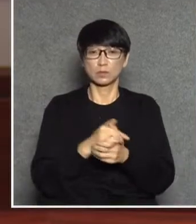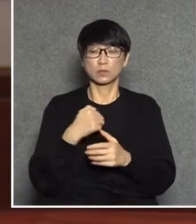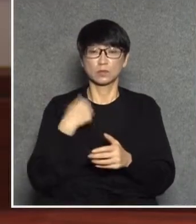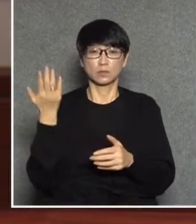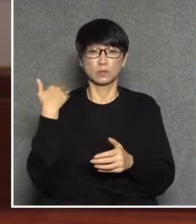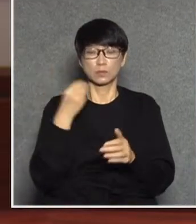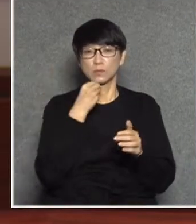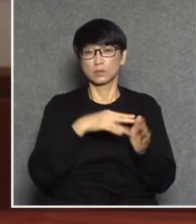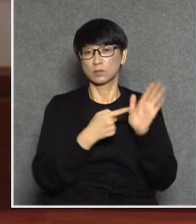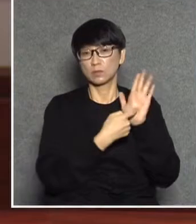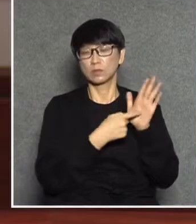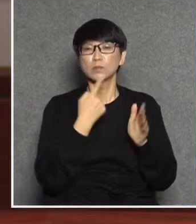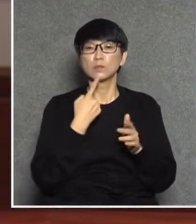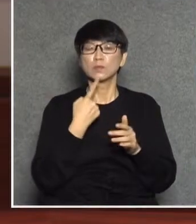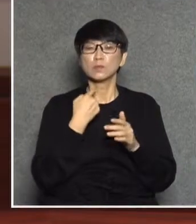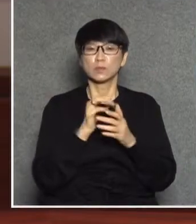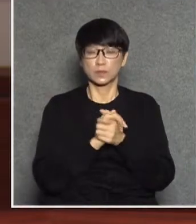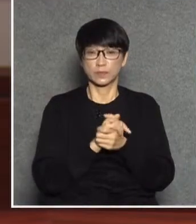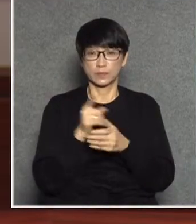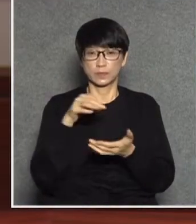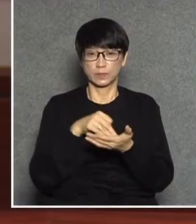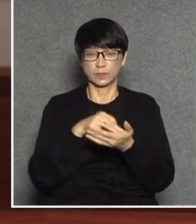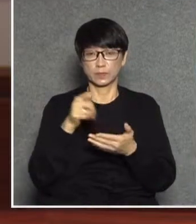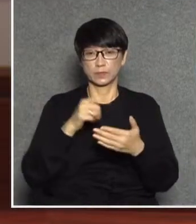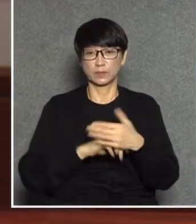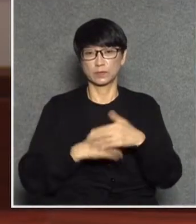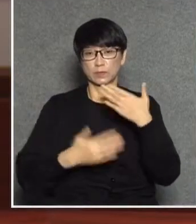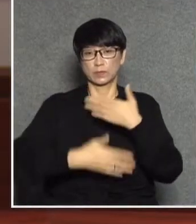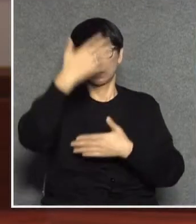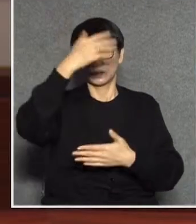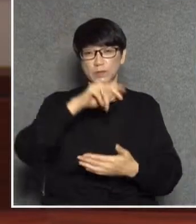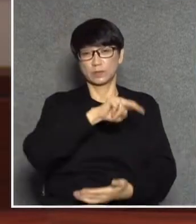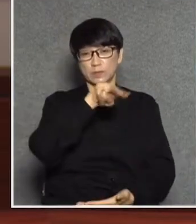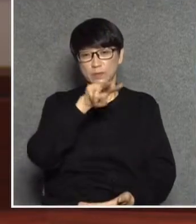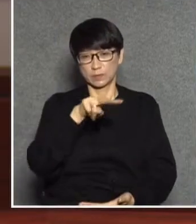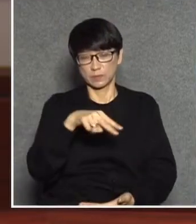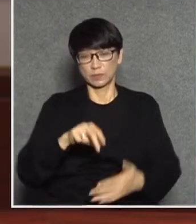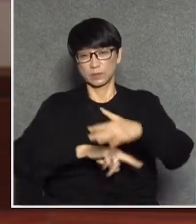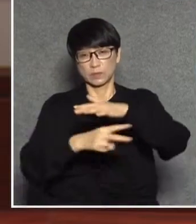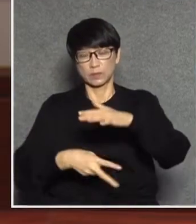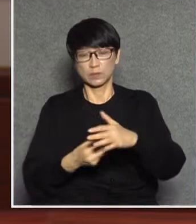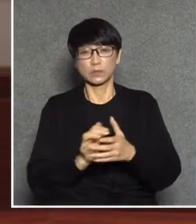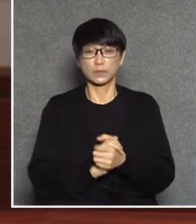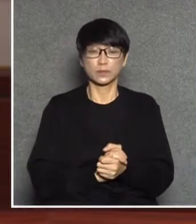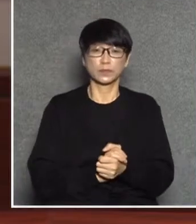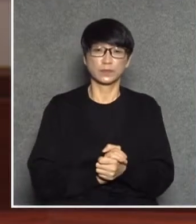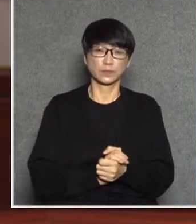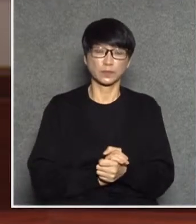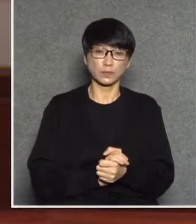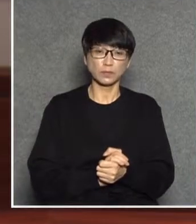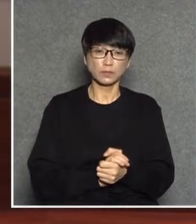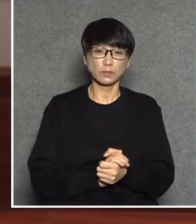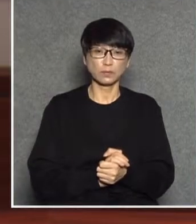紅磡嘅，就係佢亦都係參與個更新大行動，但係點樣樣咧？揾依個嘅